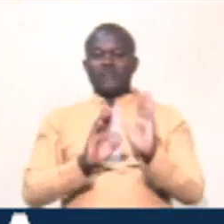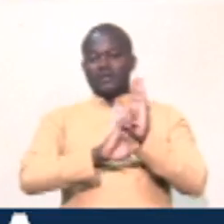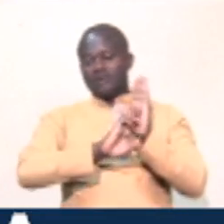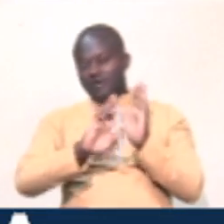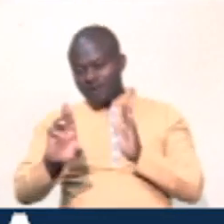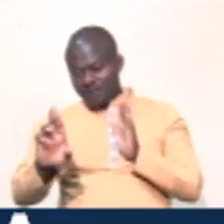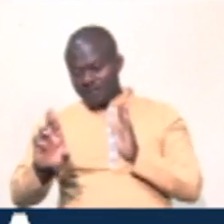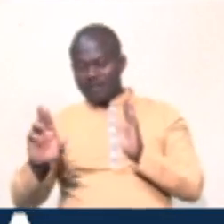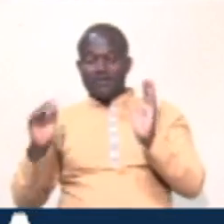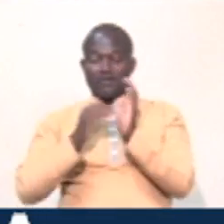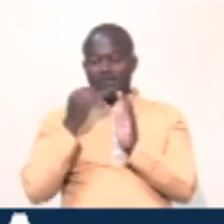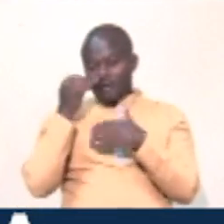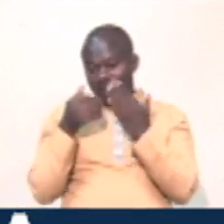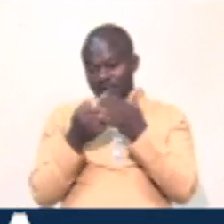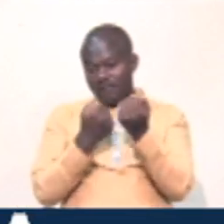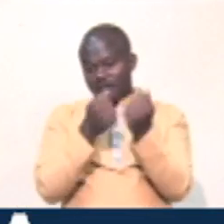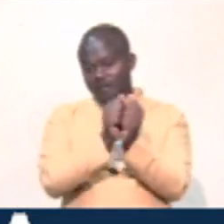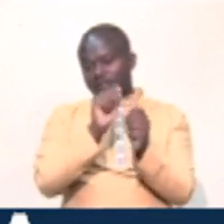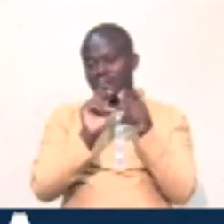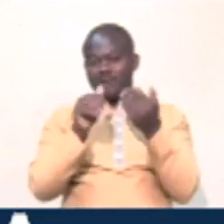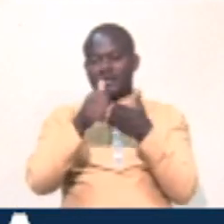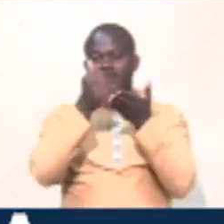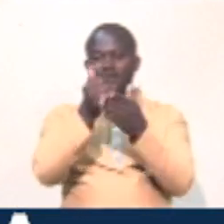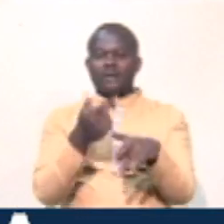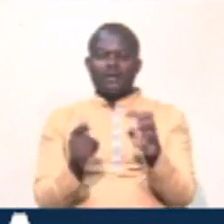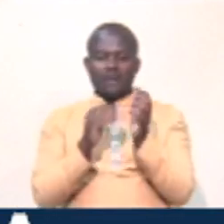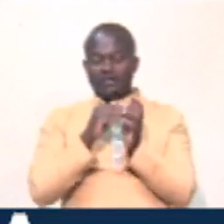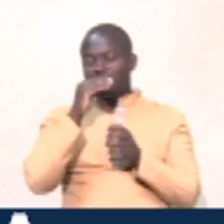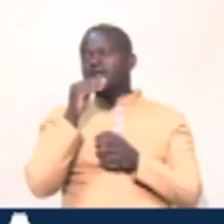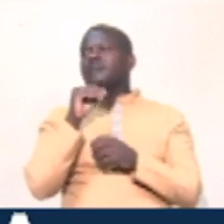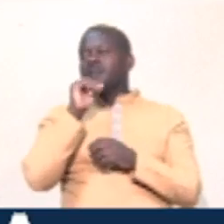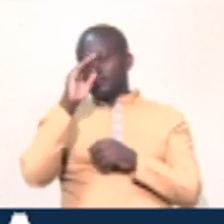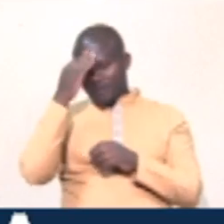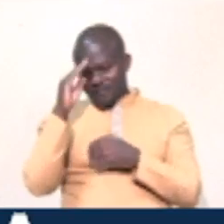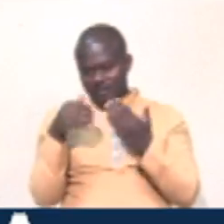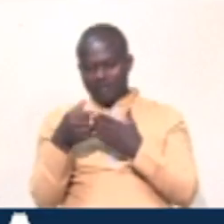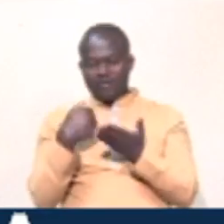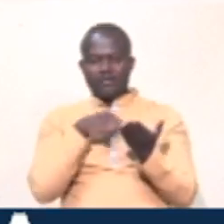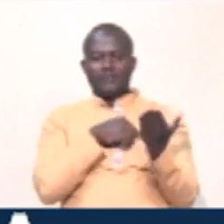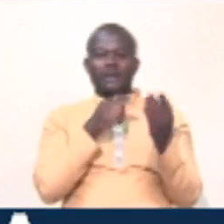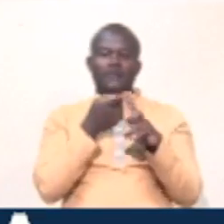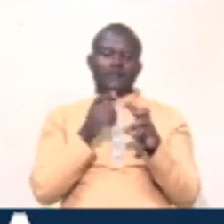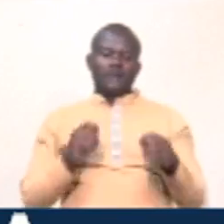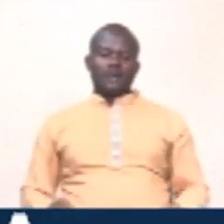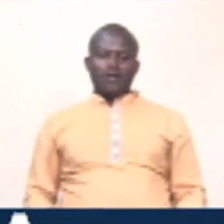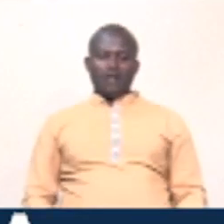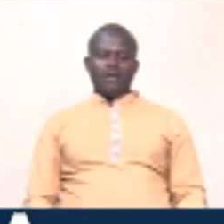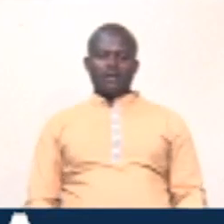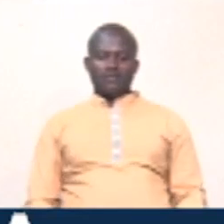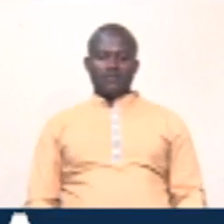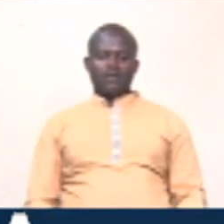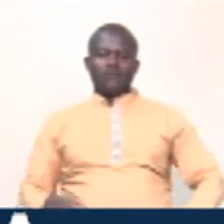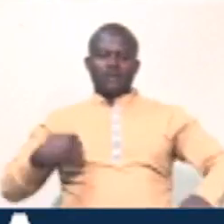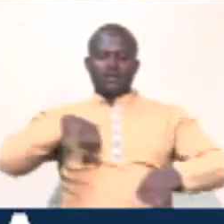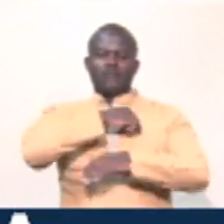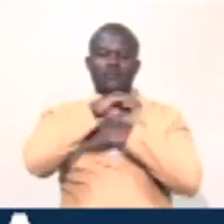ugihagarariye, naho yunganirwa n'abamufasha, ariko byanga bikunda hari igitekerezo aho kiba cyaturutse. Nyuma yo gutuzwa neza, bemeza